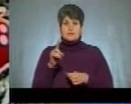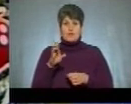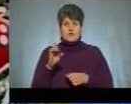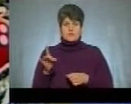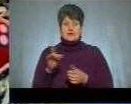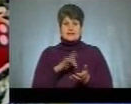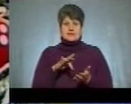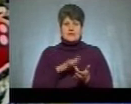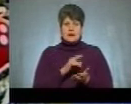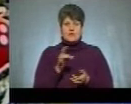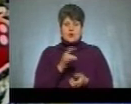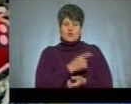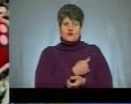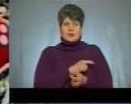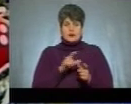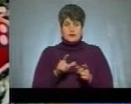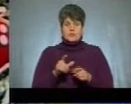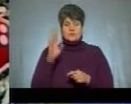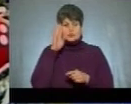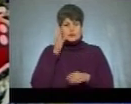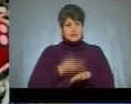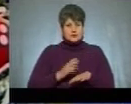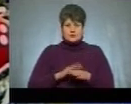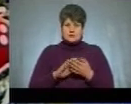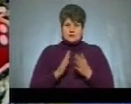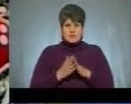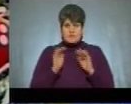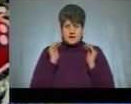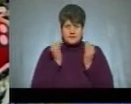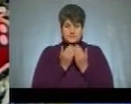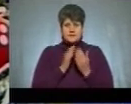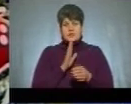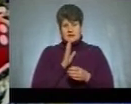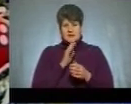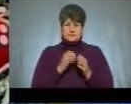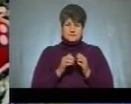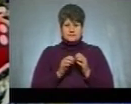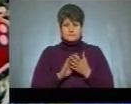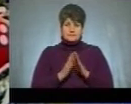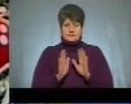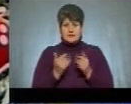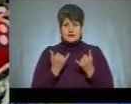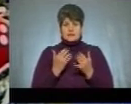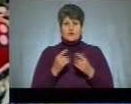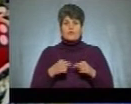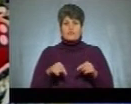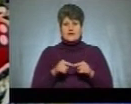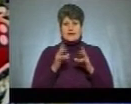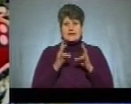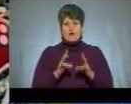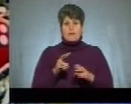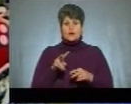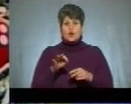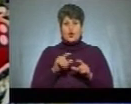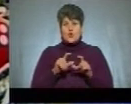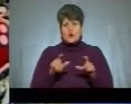центральну районну лікарню. Чоловік у важкому стані у реанімації. Жінка у стані середньої важкості. Зараз вона перебуває у відділі травматології.